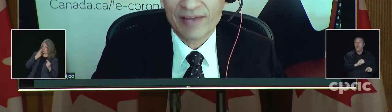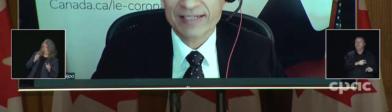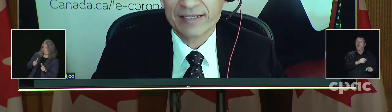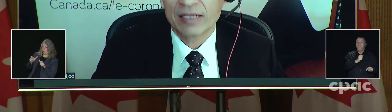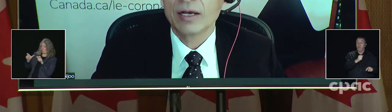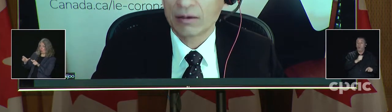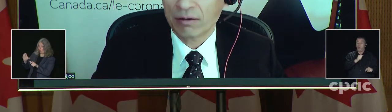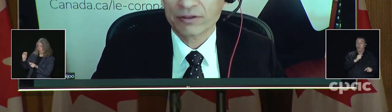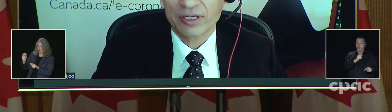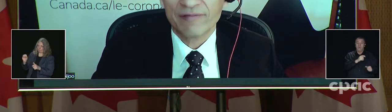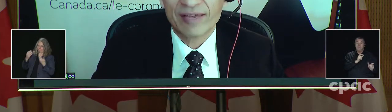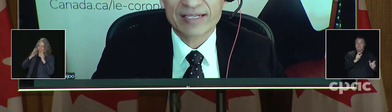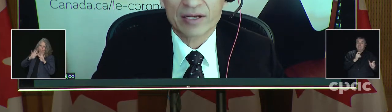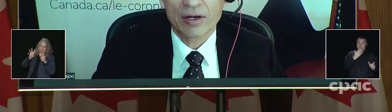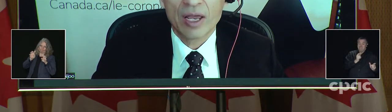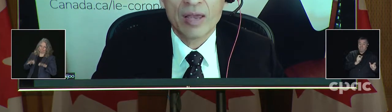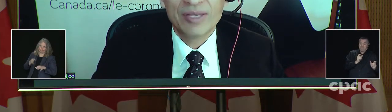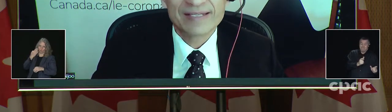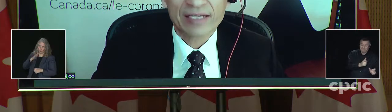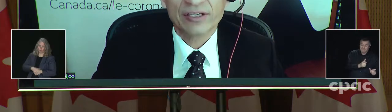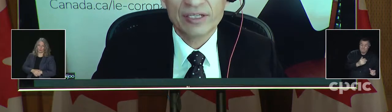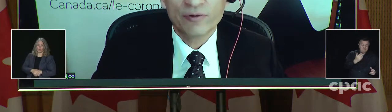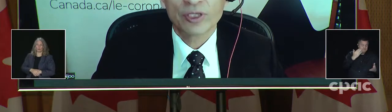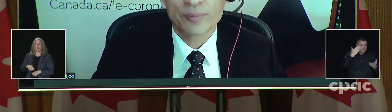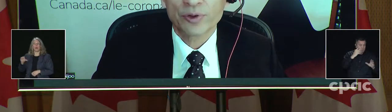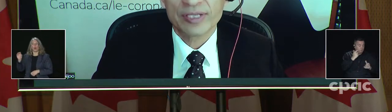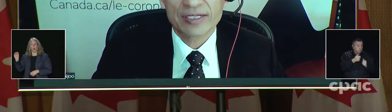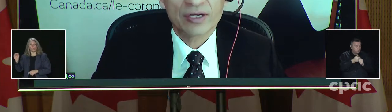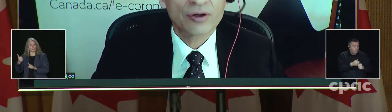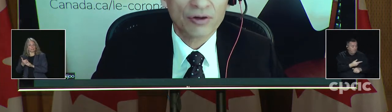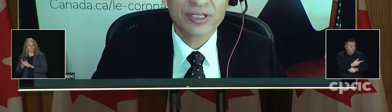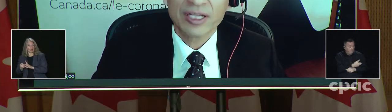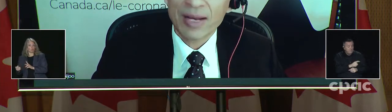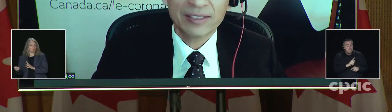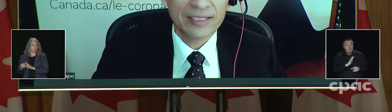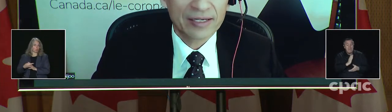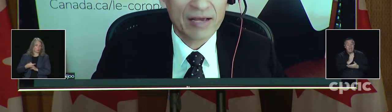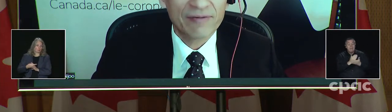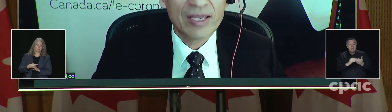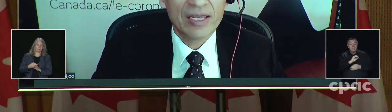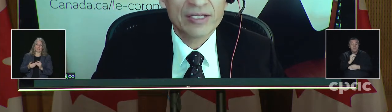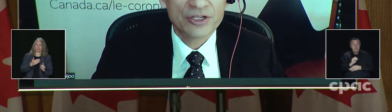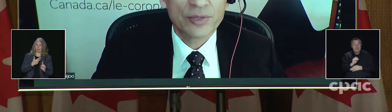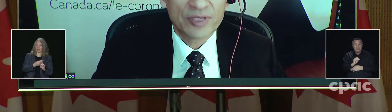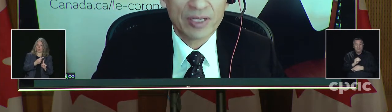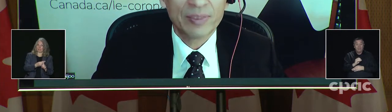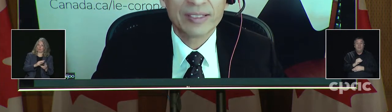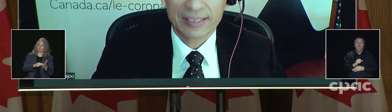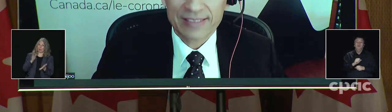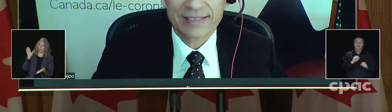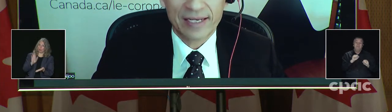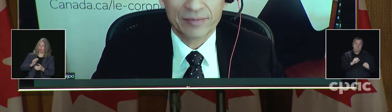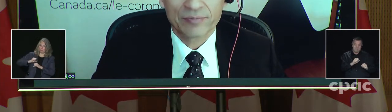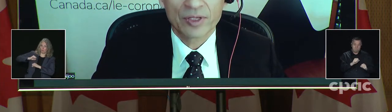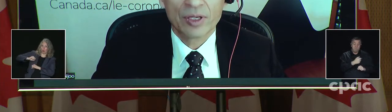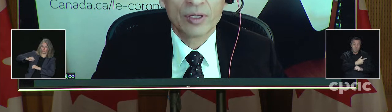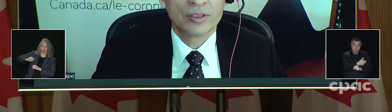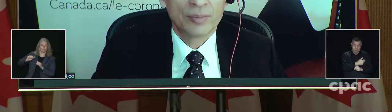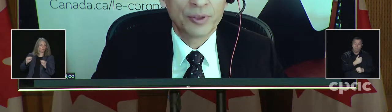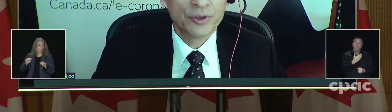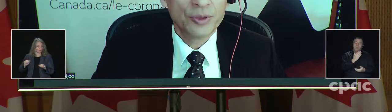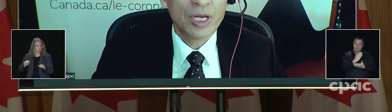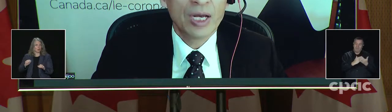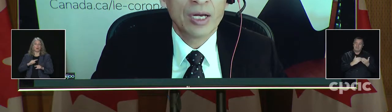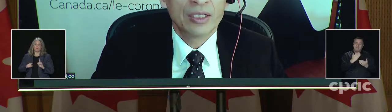protection vaccinale contre l'infection, mais un certain niveau de protection contre la maladie grave est susceptible de rester.